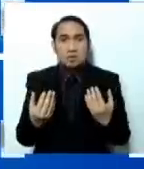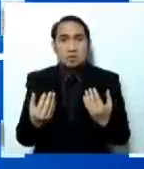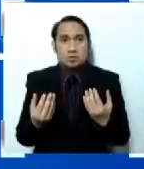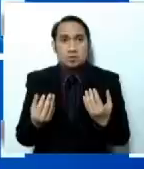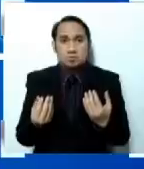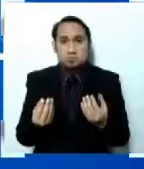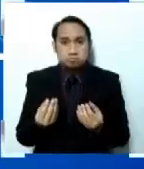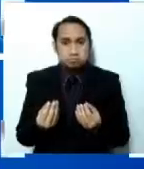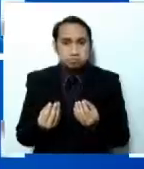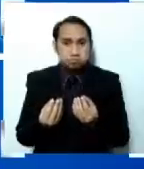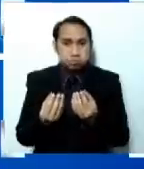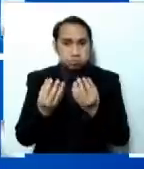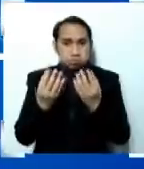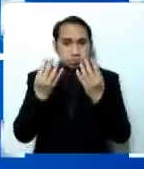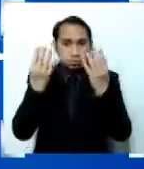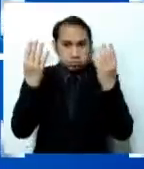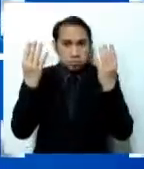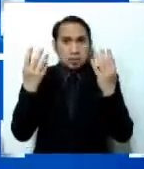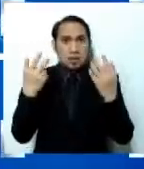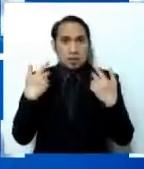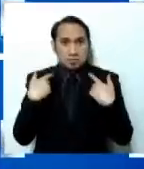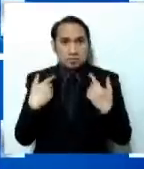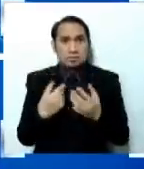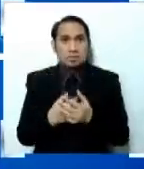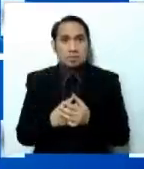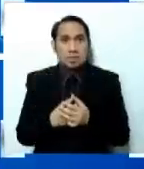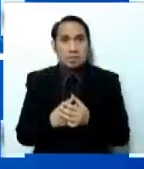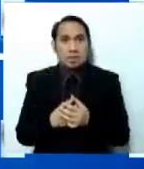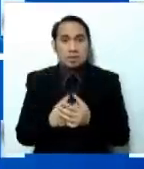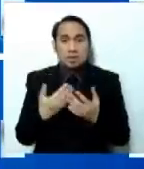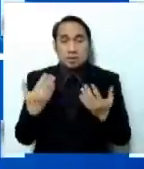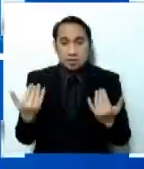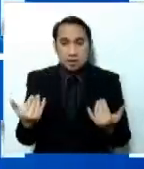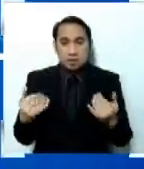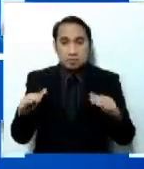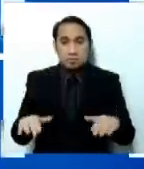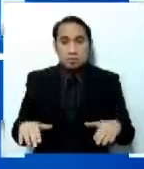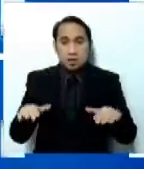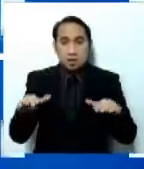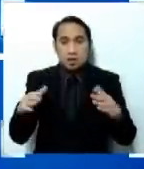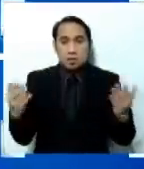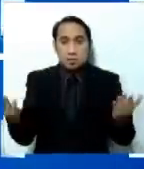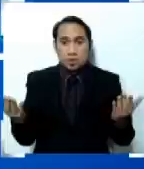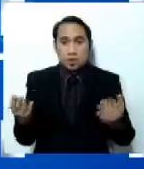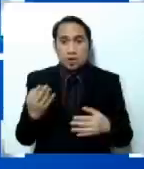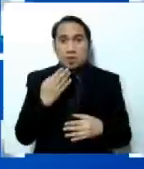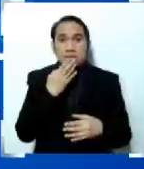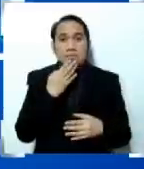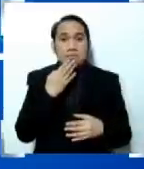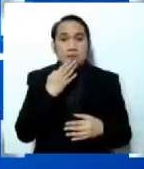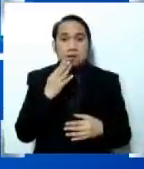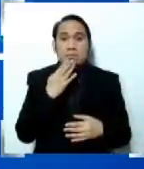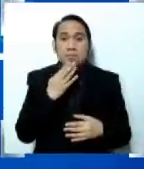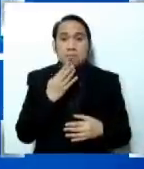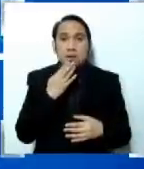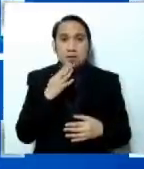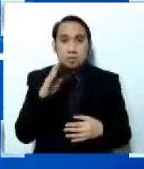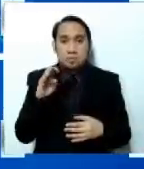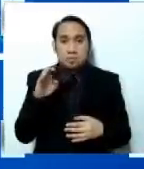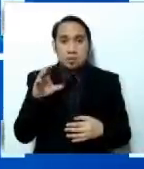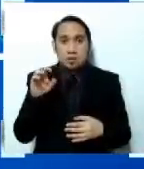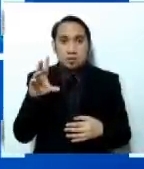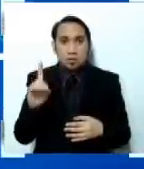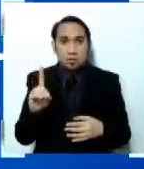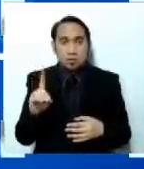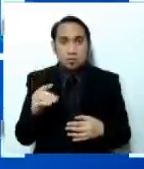sulfur dioxide ang vulkan. Baha na may ruwisyo sa Bacolod City. Pahirapan ang pagtawid ng maliliit na sasakyan dahil